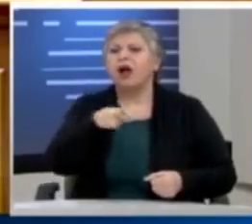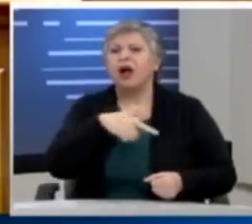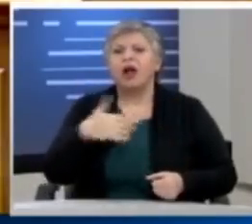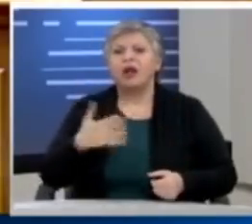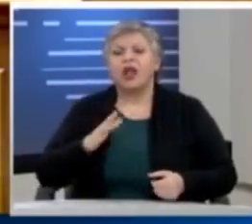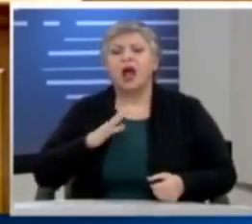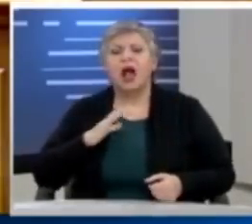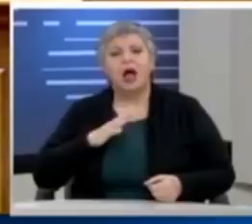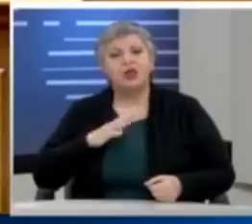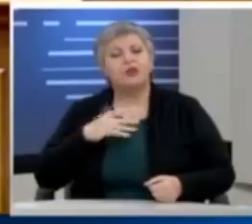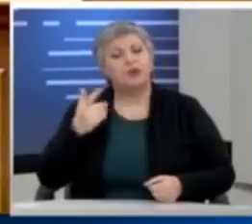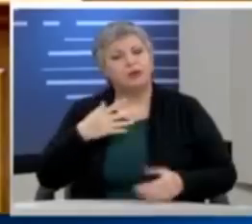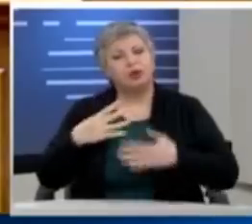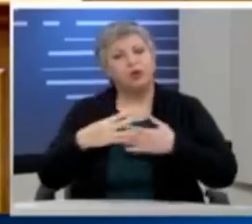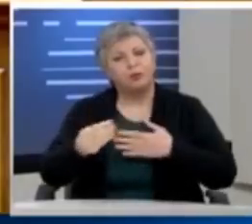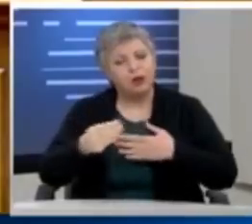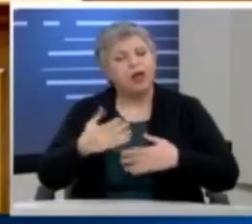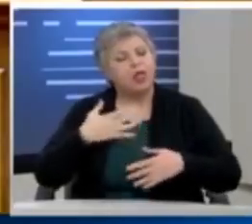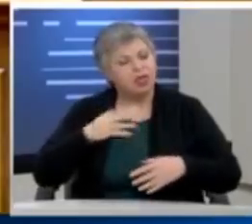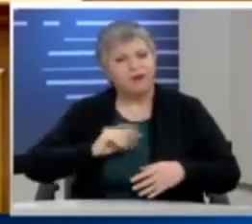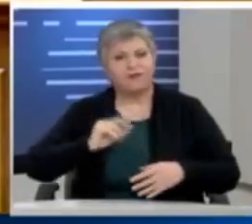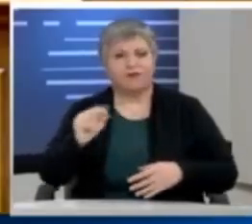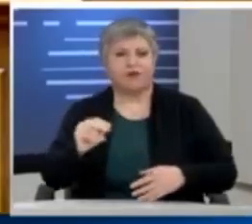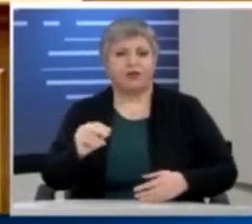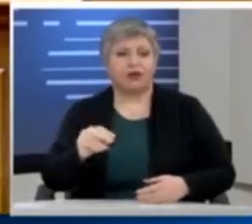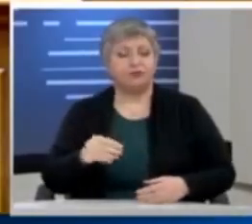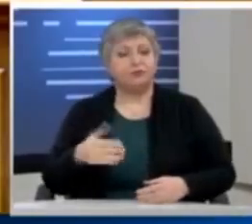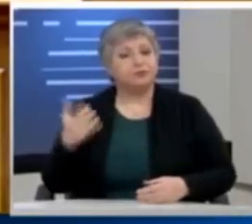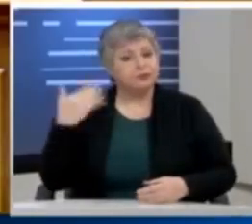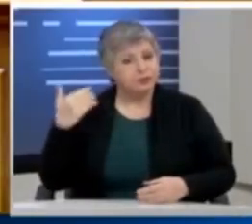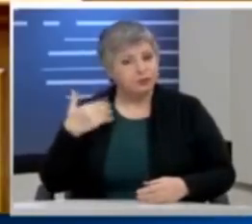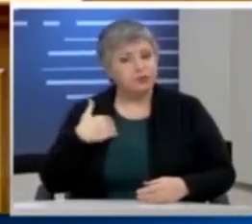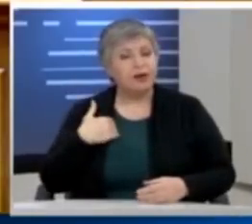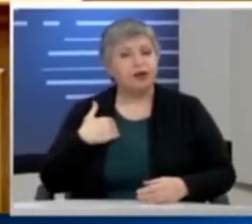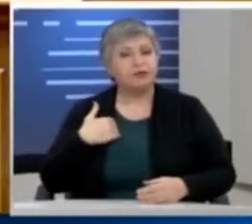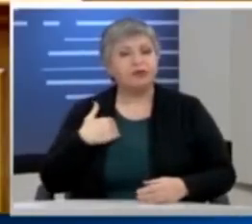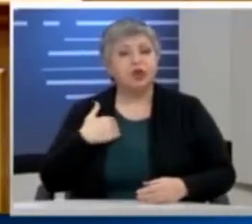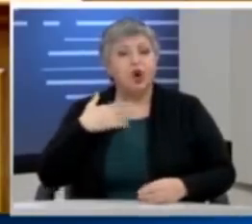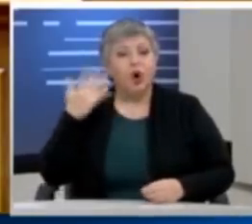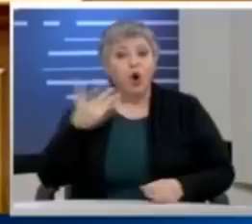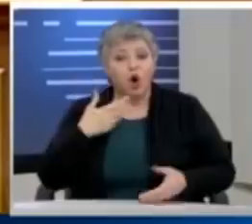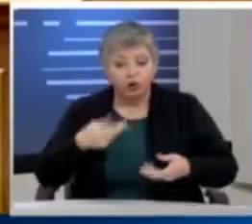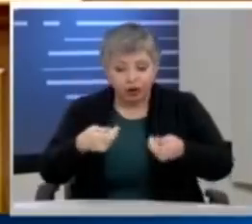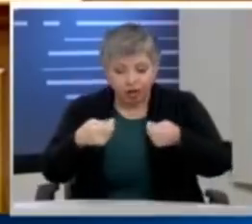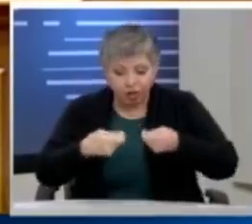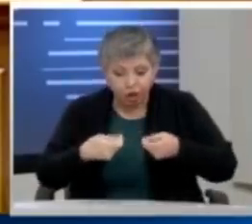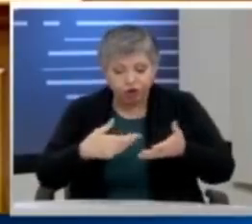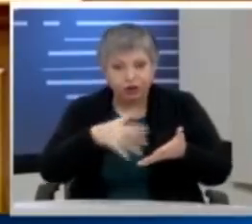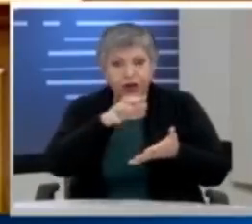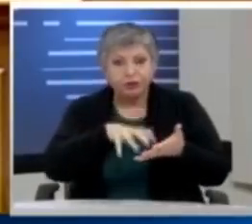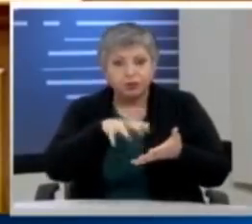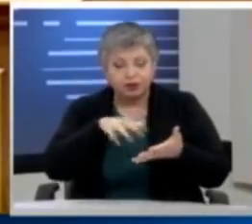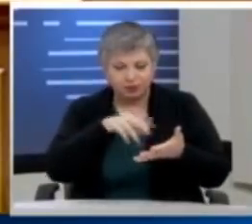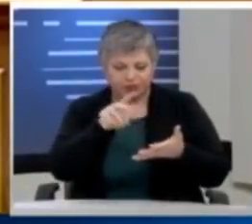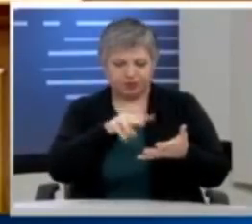λαό. Σας το είπαμε από την πρώτη στιγμή που πήραμε στα χέρια μας το κείμενο της συμφωνίας ότι